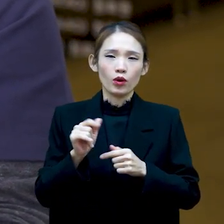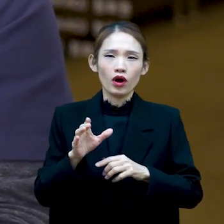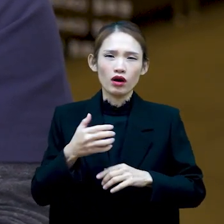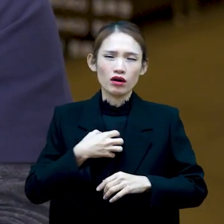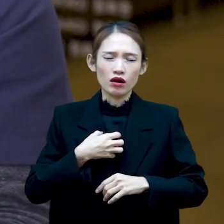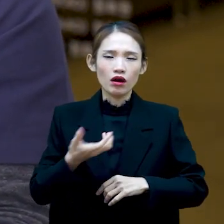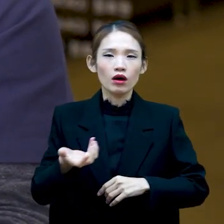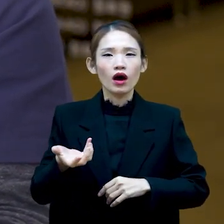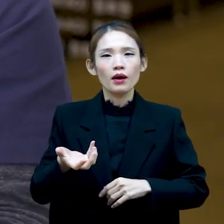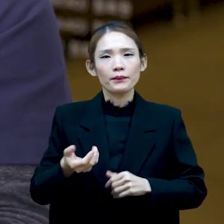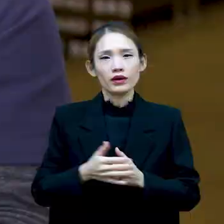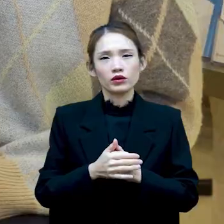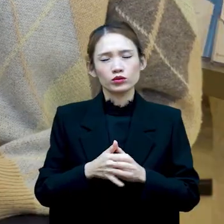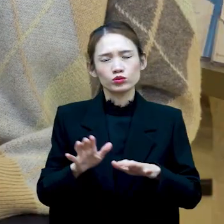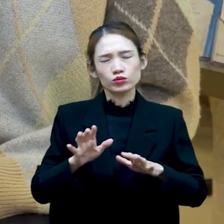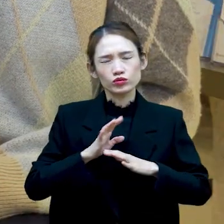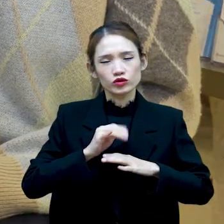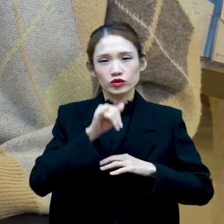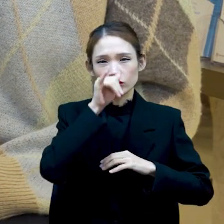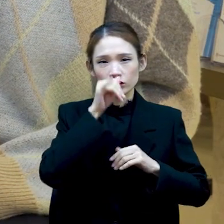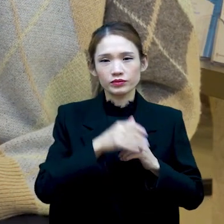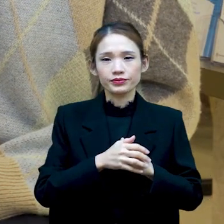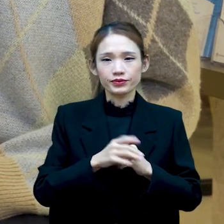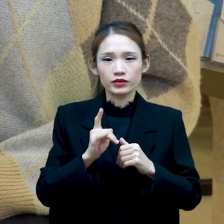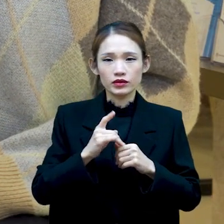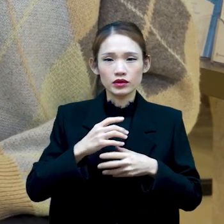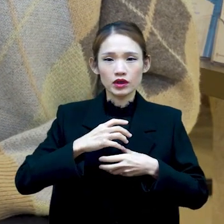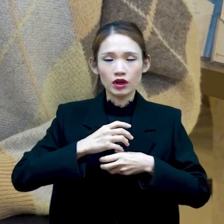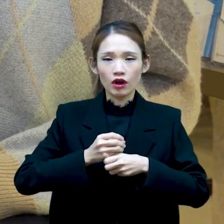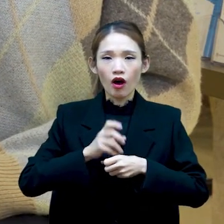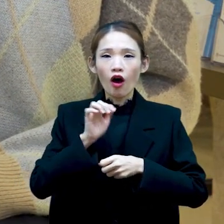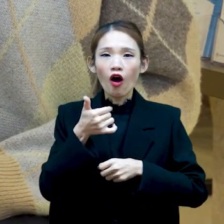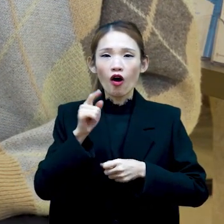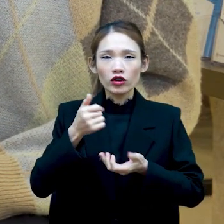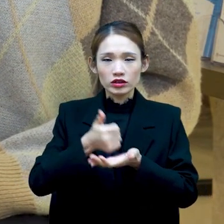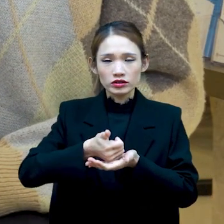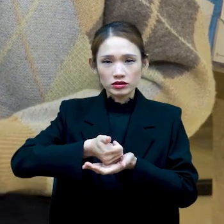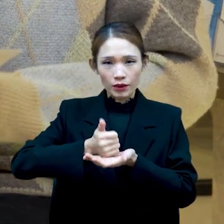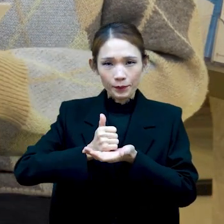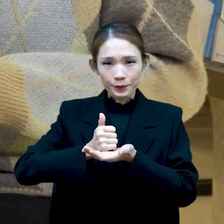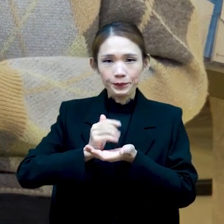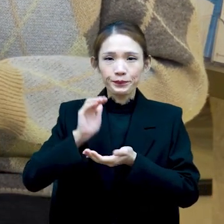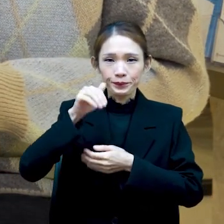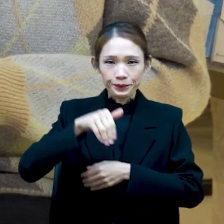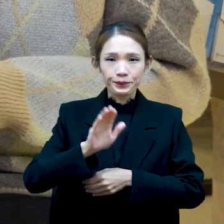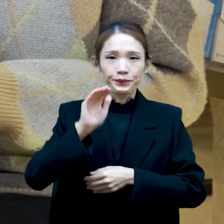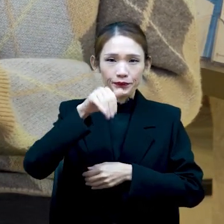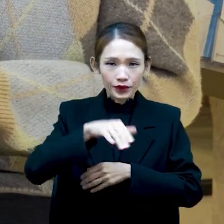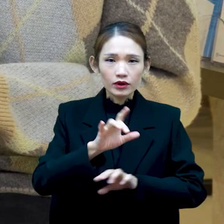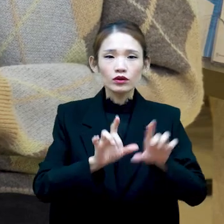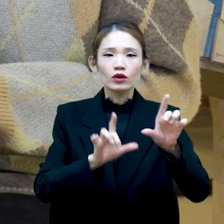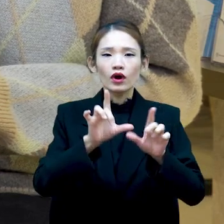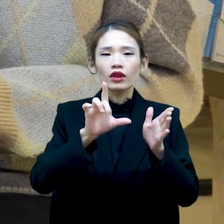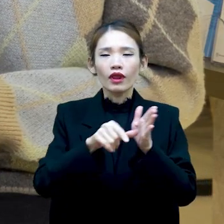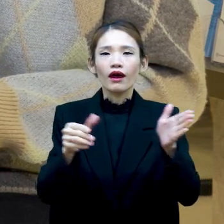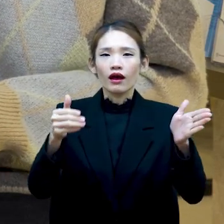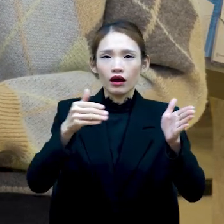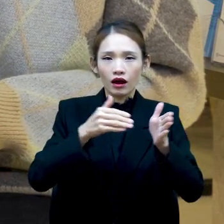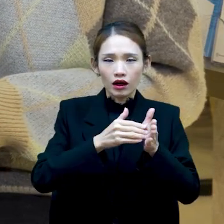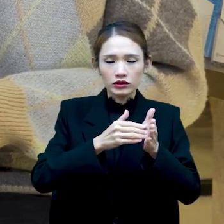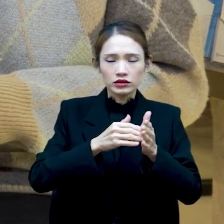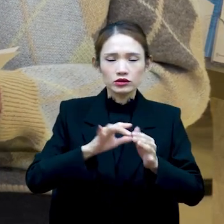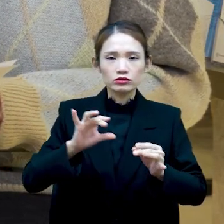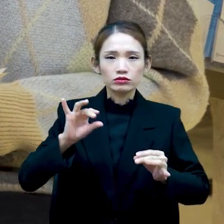하고 좀 무섭기도 하고 그러더라고요. 거기가 그럼 진짜 이 허리 쓰게 됐던 그 접었다 폈다 했던 딱 그 부분에